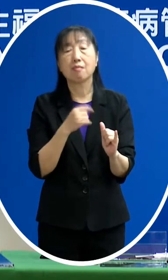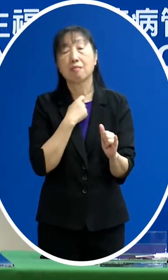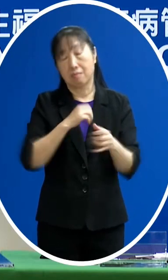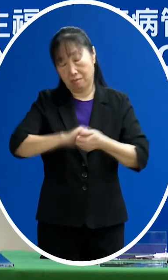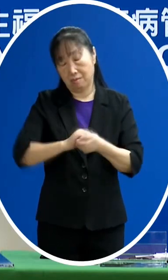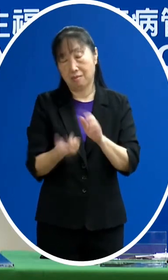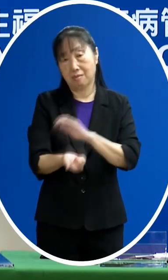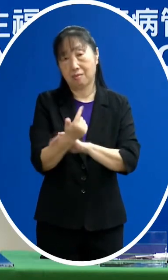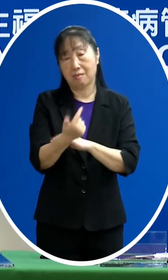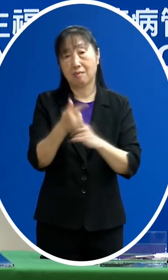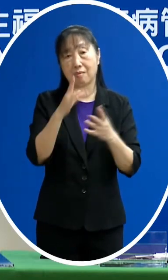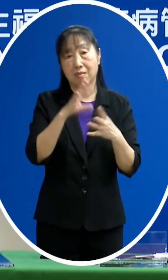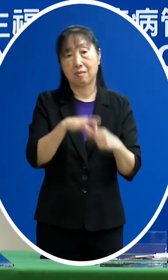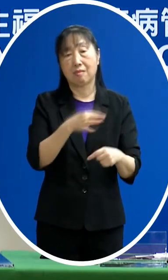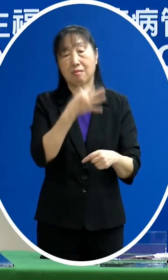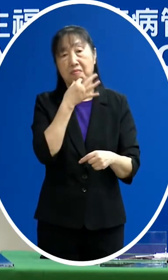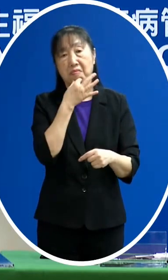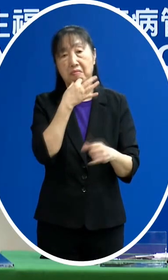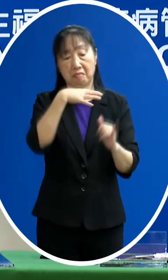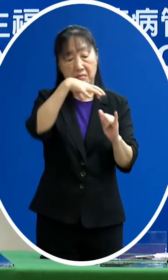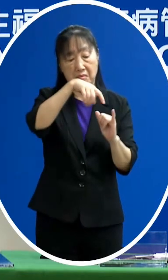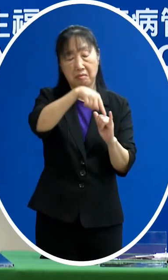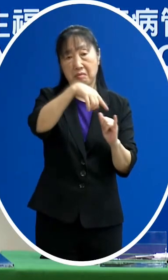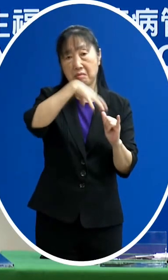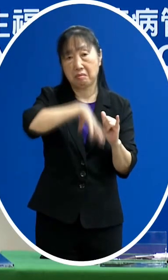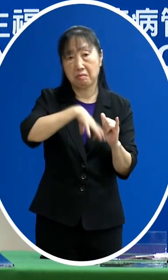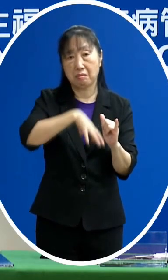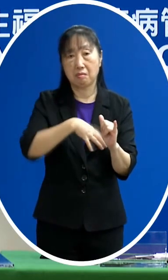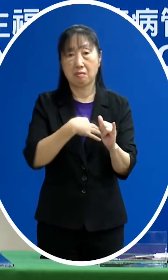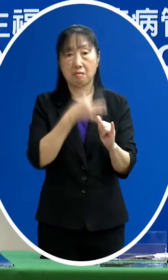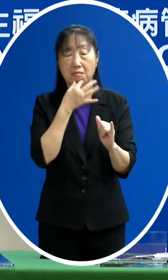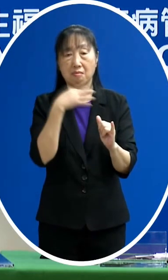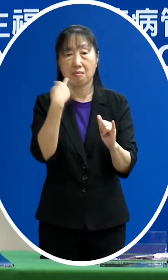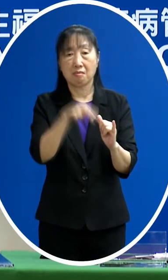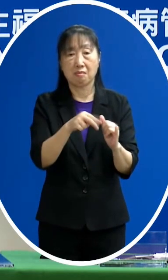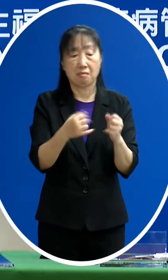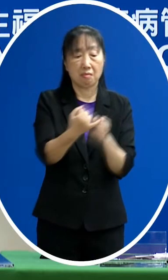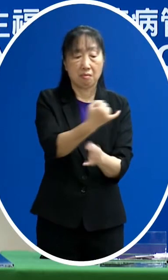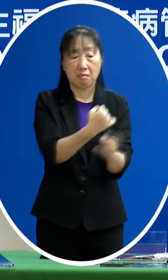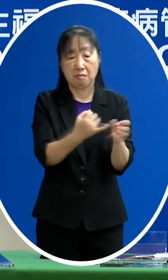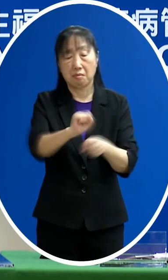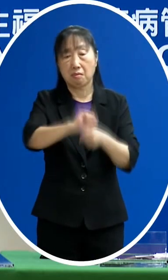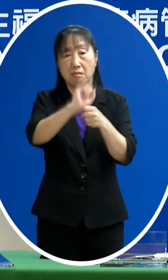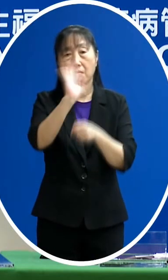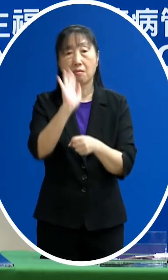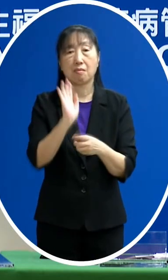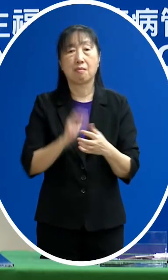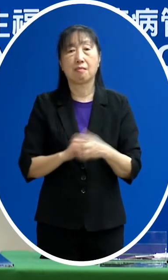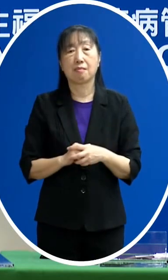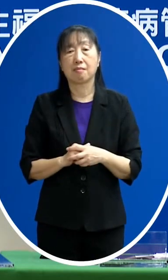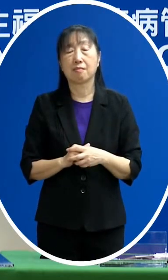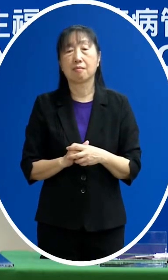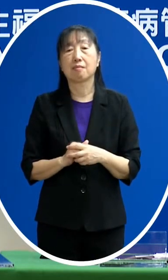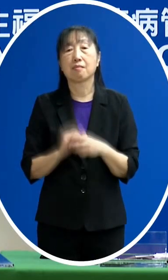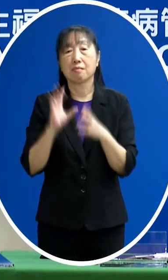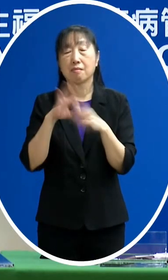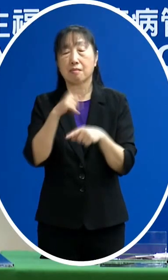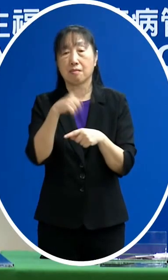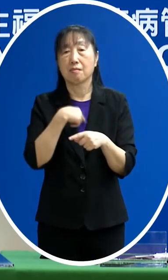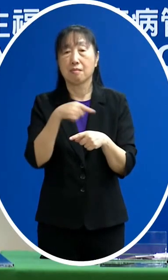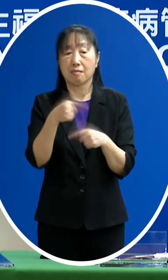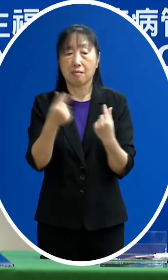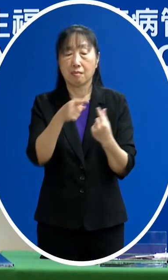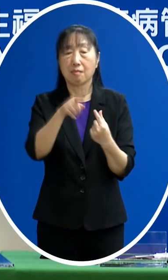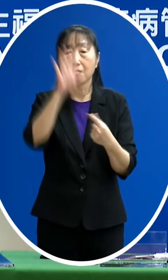快火化越好，免得再有可能任何的一个传染可能性。那当然因为这样子做下去之